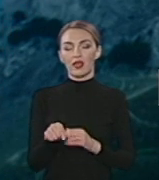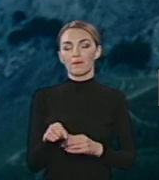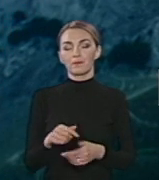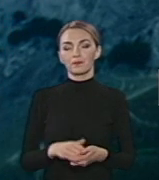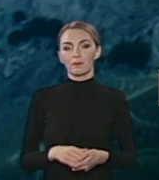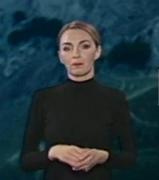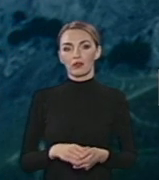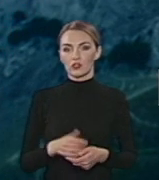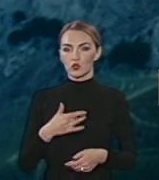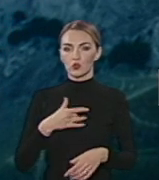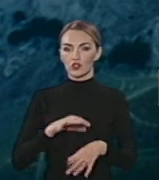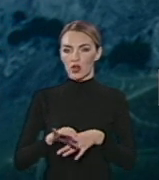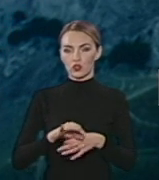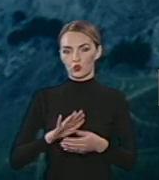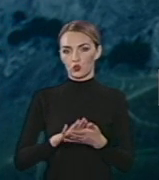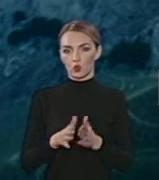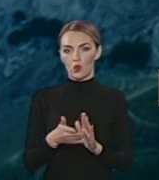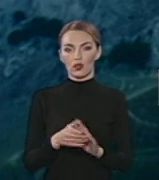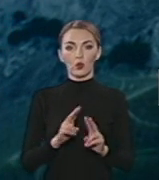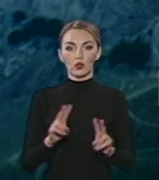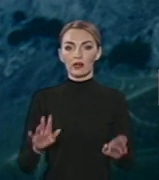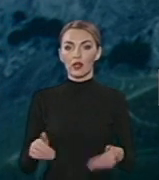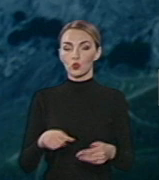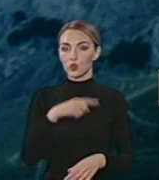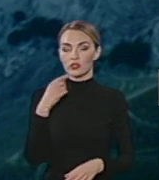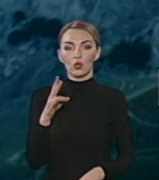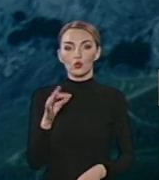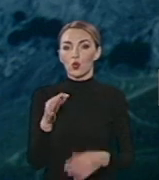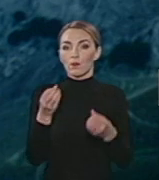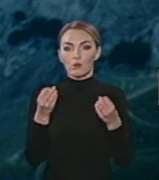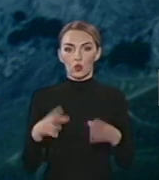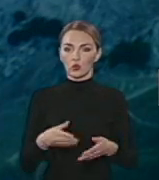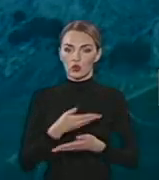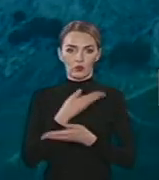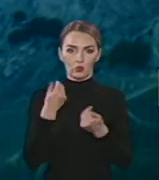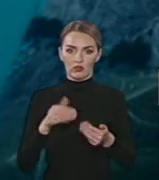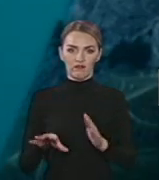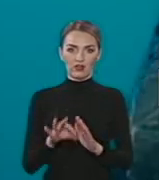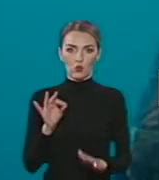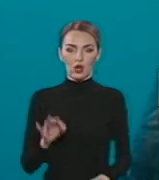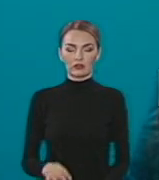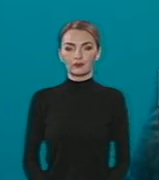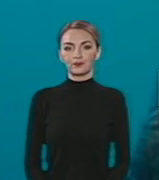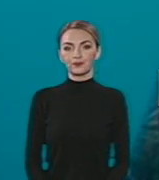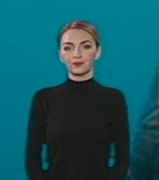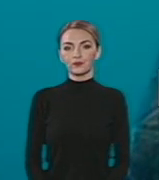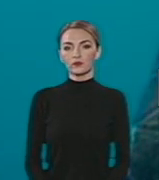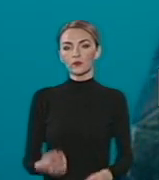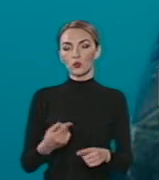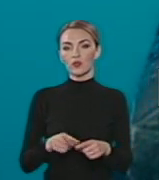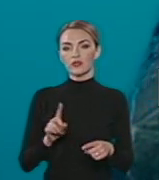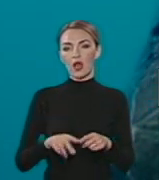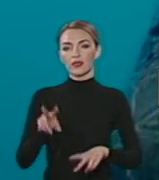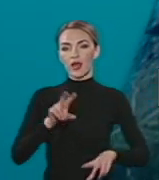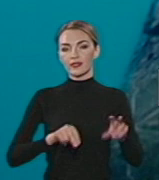и жесточайшие условия, которые предлагает Россия, но у них просто не будет выбора. Ну, ця надія на звільнення, вона